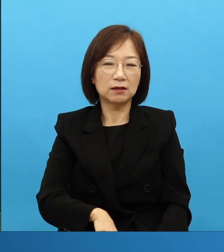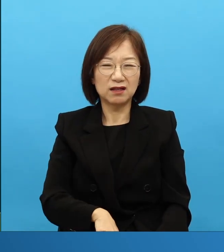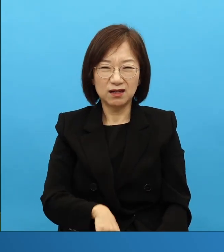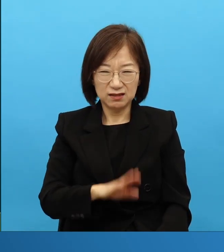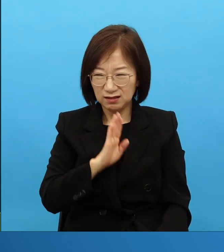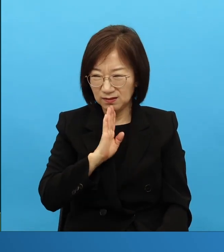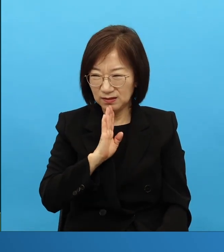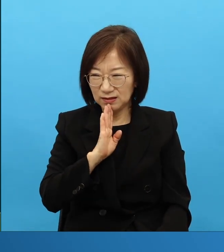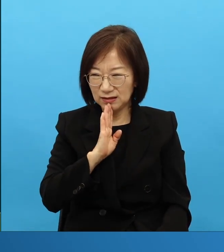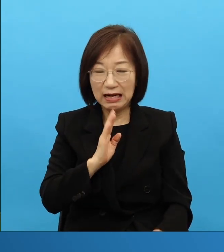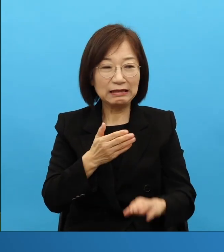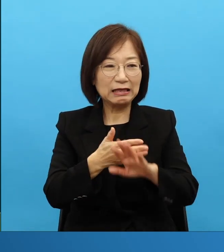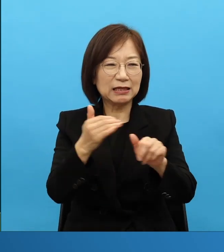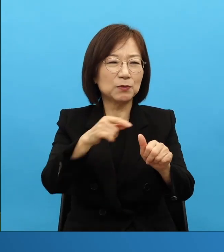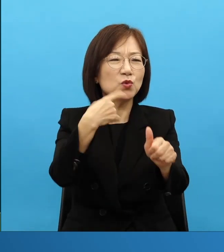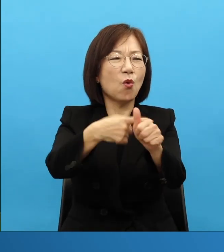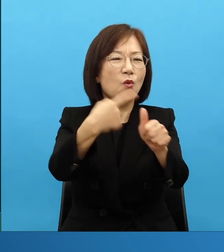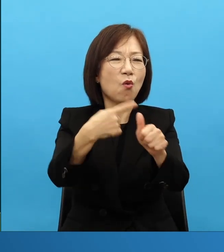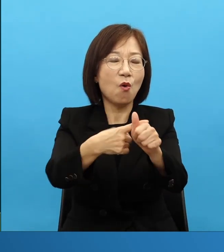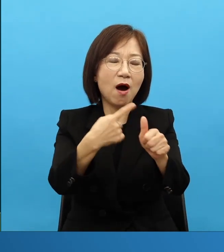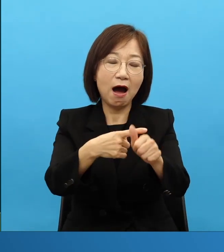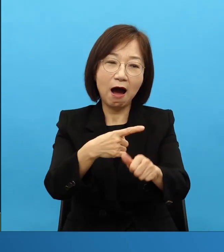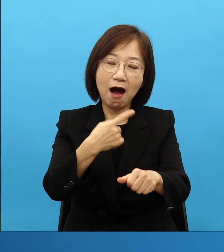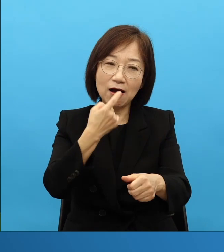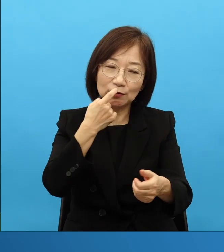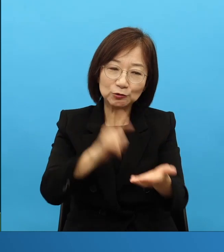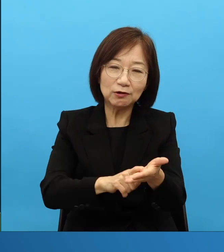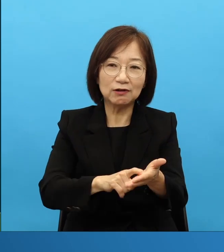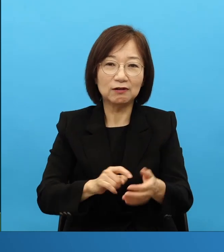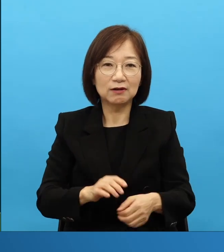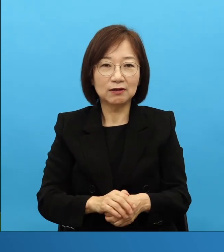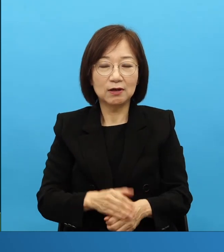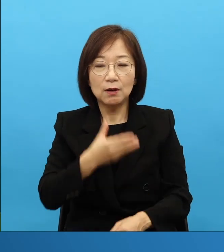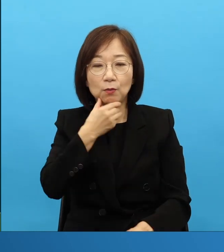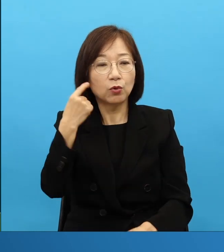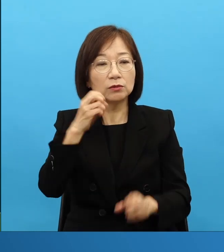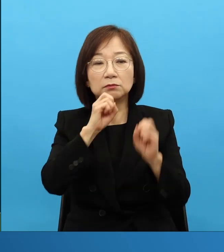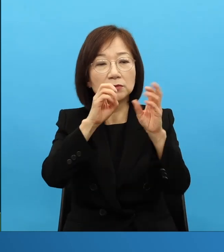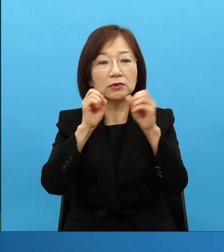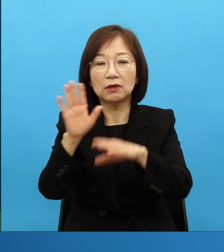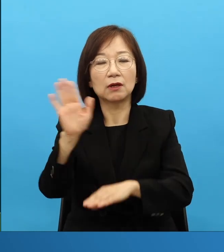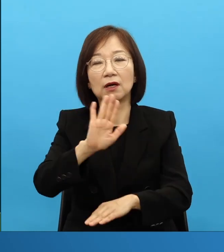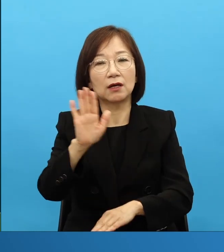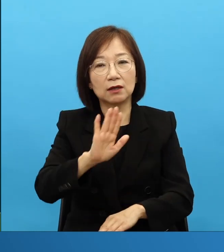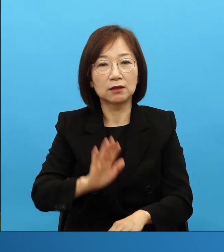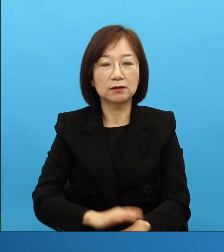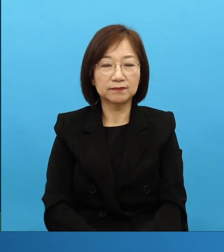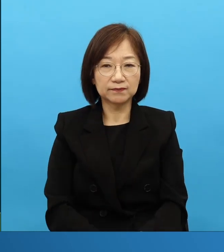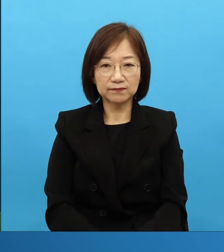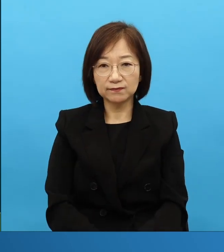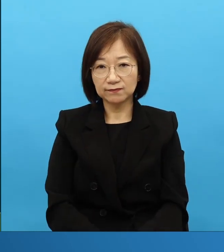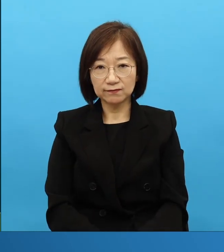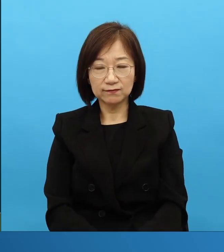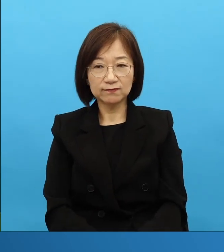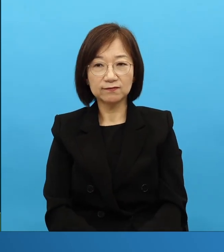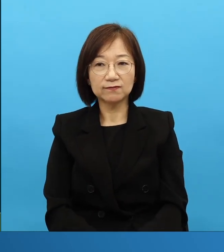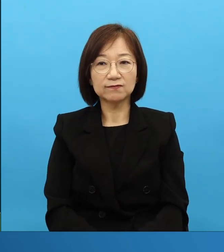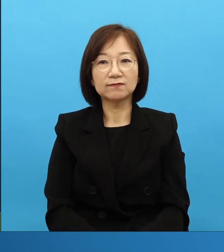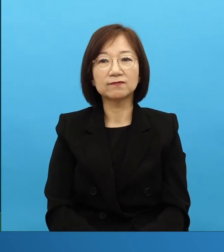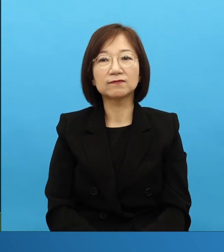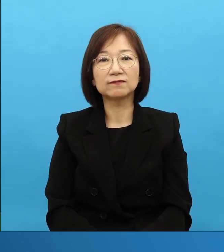악독하는 데는 말 잘합니다. 막 복음 다 없애버리고. So good at cursing and criticizing others and blocking the gospel.